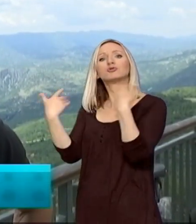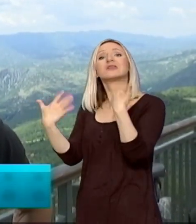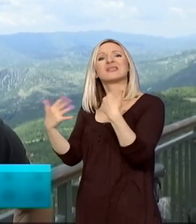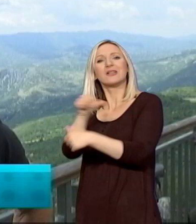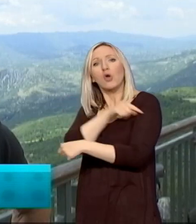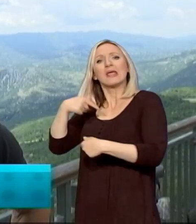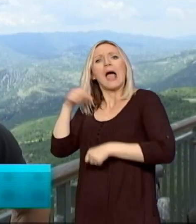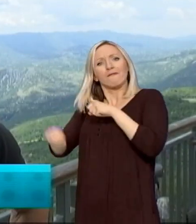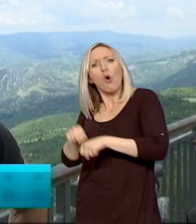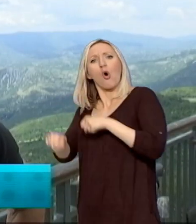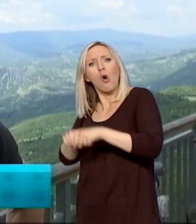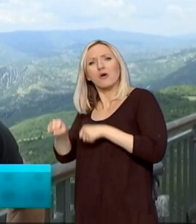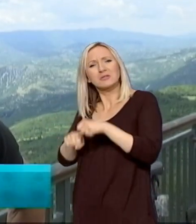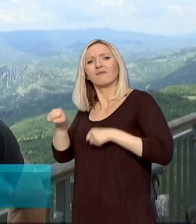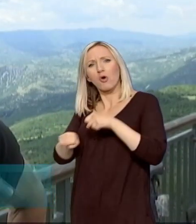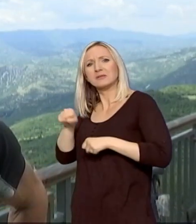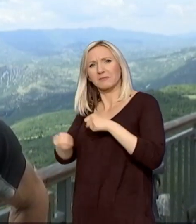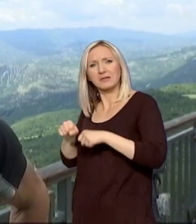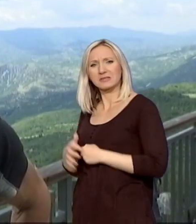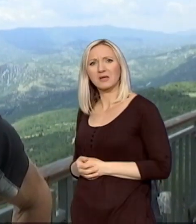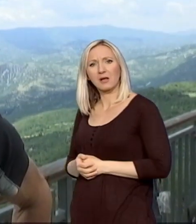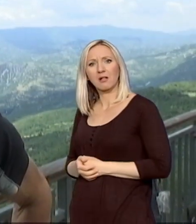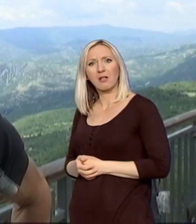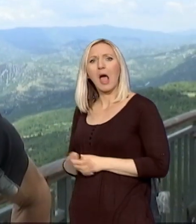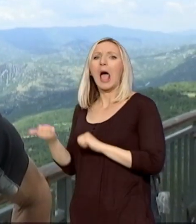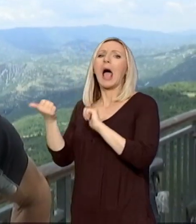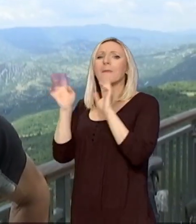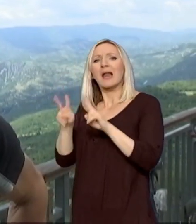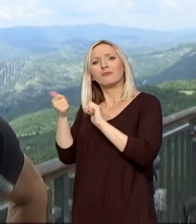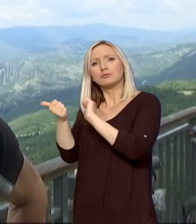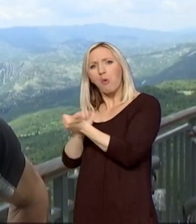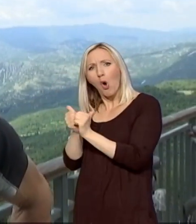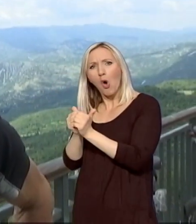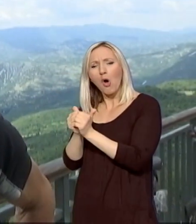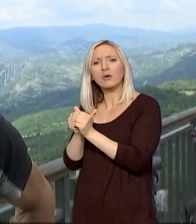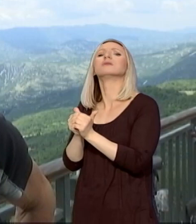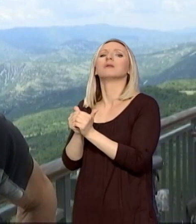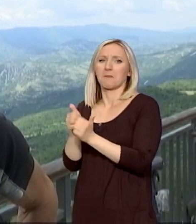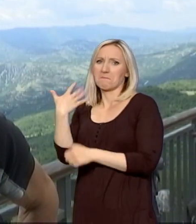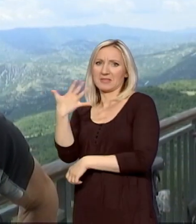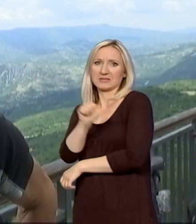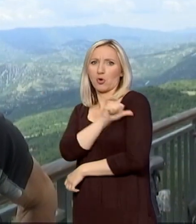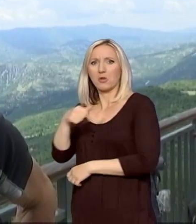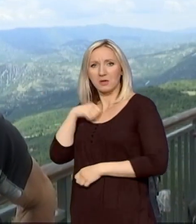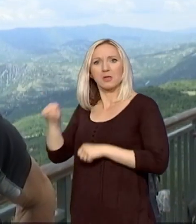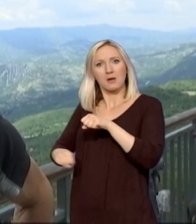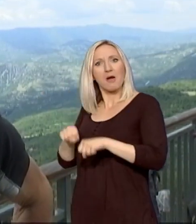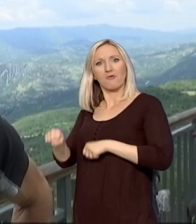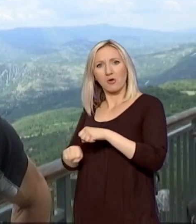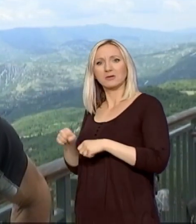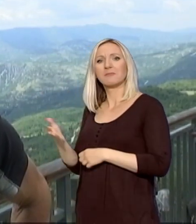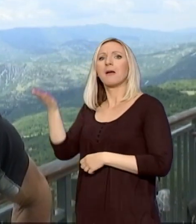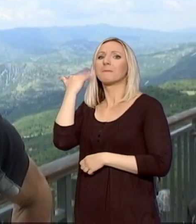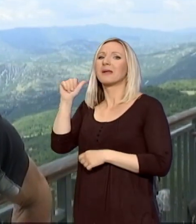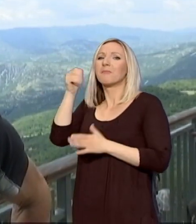60 godina, sigurno. A ovako, sportski, jedno 50 godina. Da. Prije